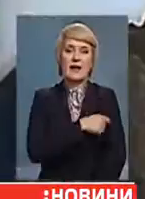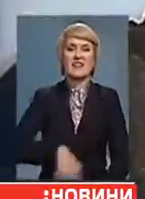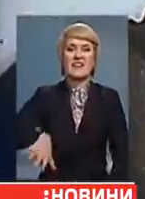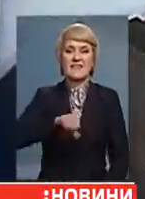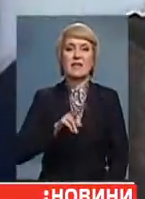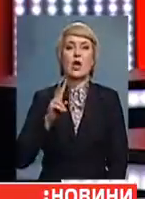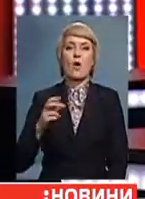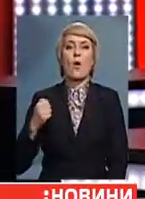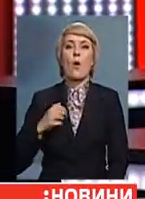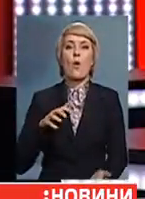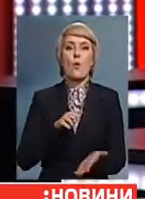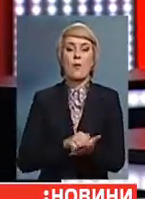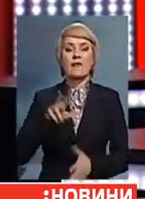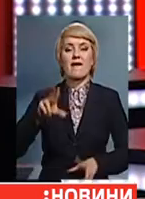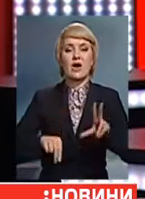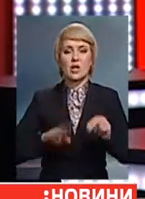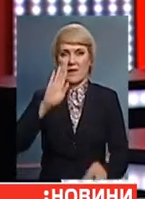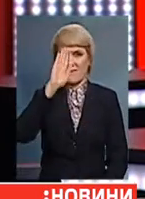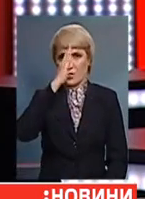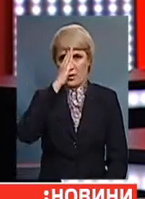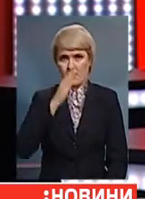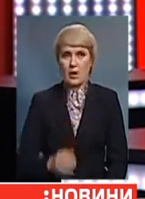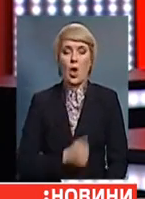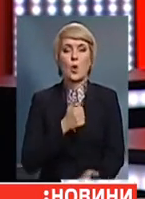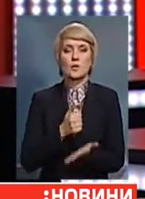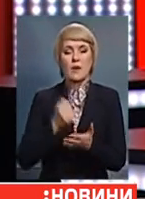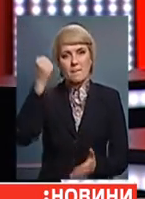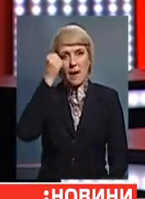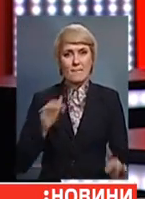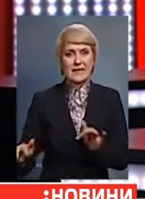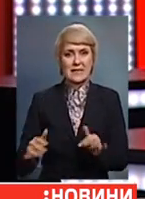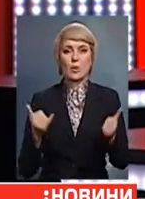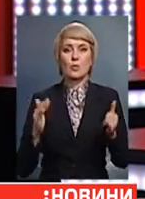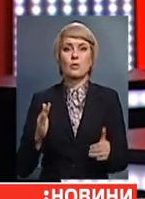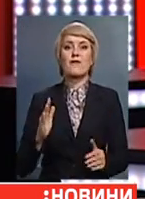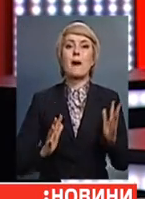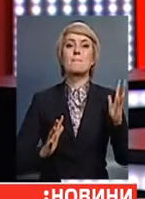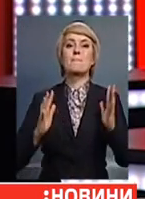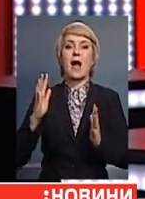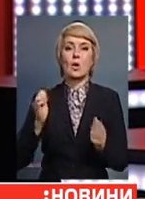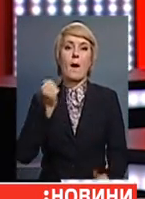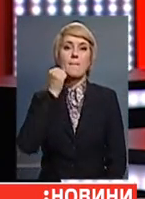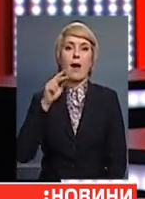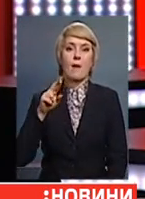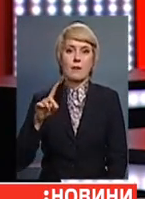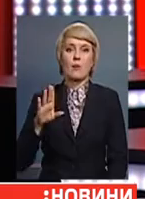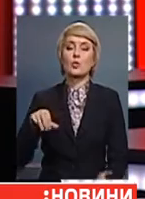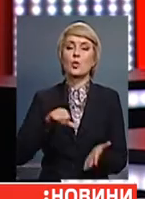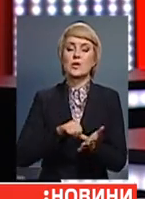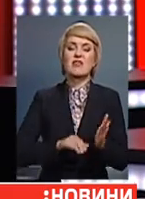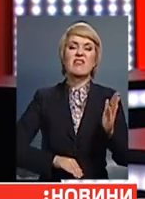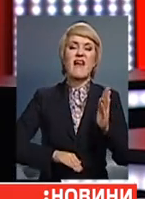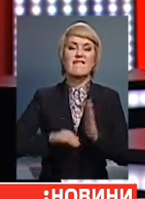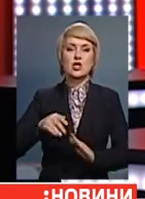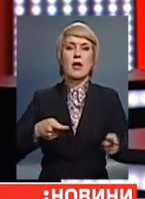Рейху. Основні пам'ятні заходи сьогодні відбуватимуться у парку Бабин Яр. Участь у них братиме найвище керівництво країни.